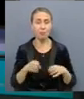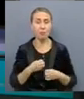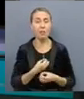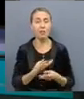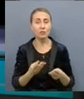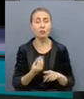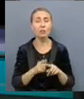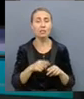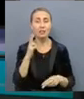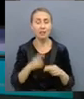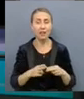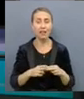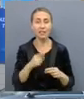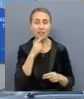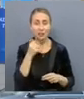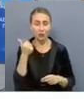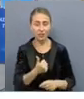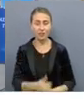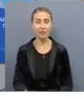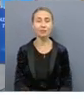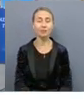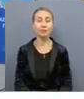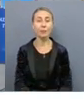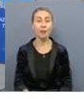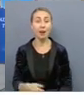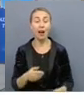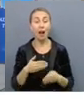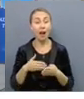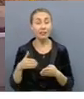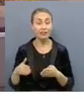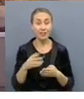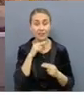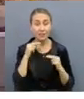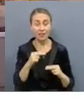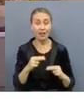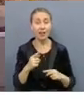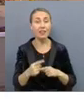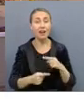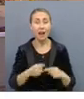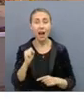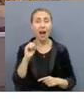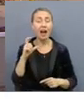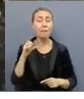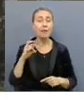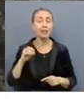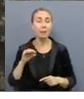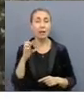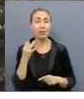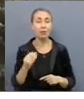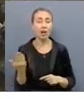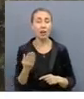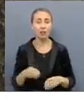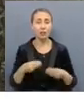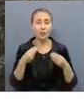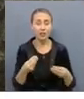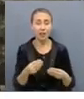посвященном завершению языковой декады. Отдельное внимание заслуживает наследие Ахмета Байтурсынова, который заложил основы